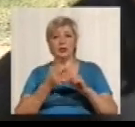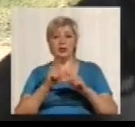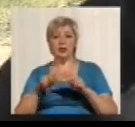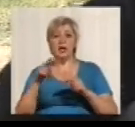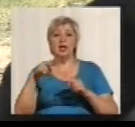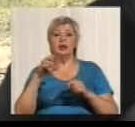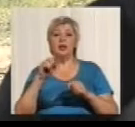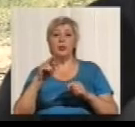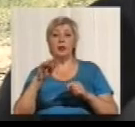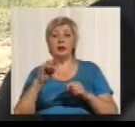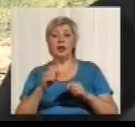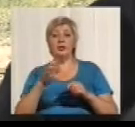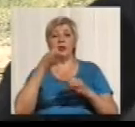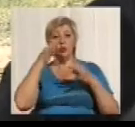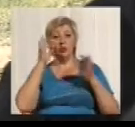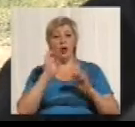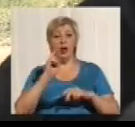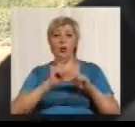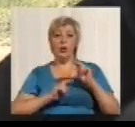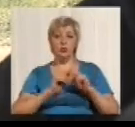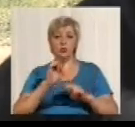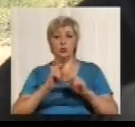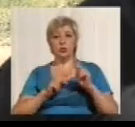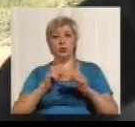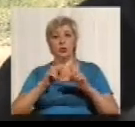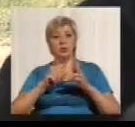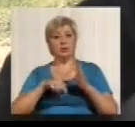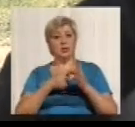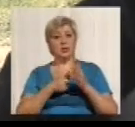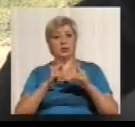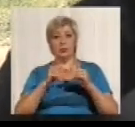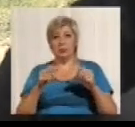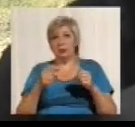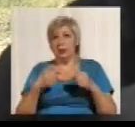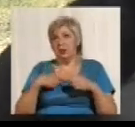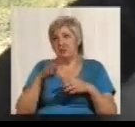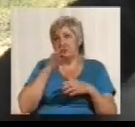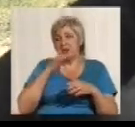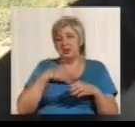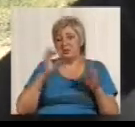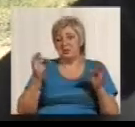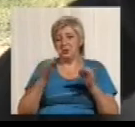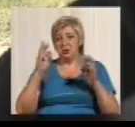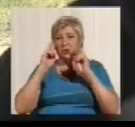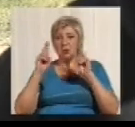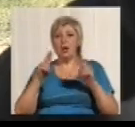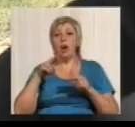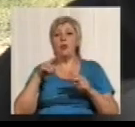департамент благоустрою міста Дніпро, які також сказали, що вони нічого не знають про будівництво і